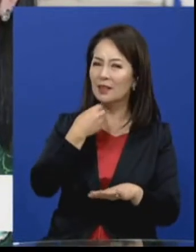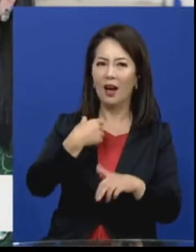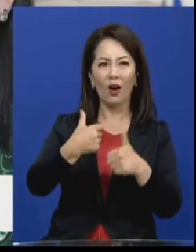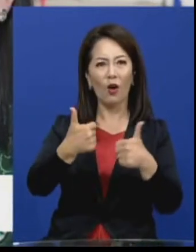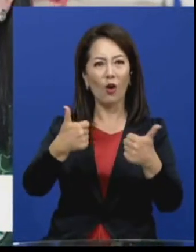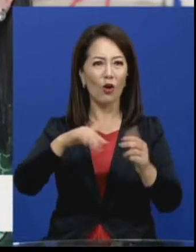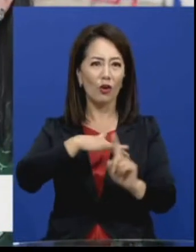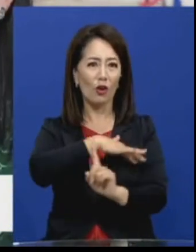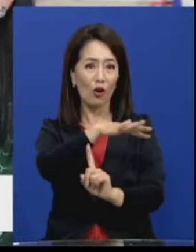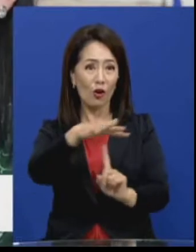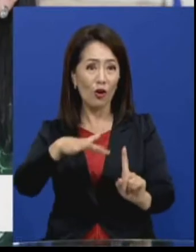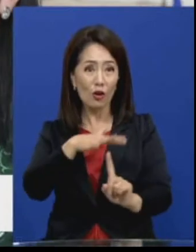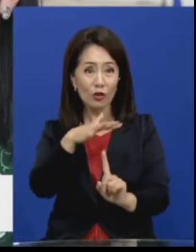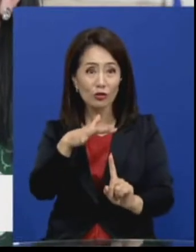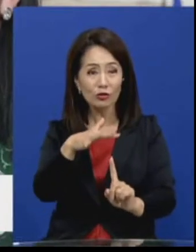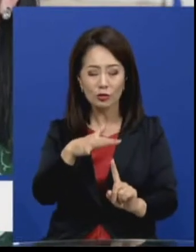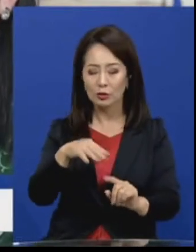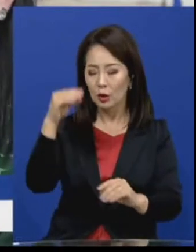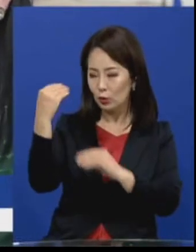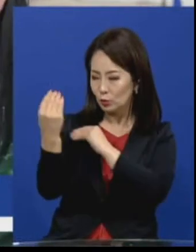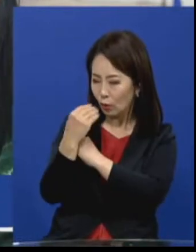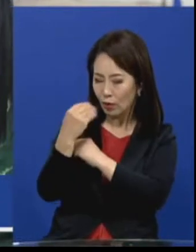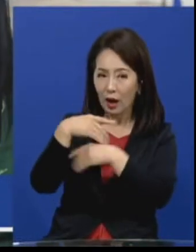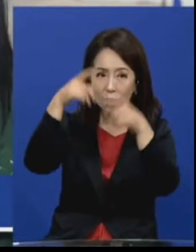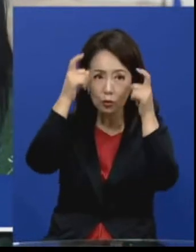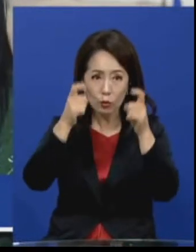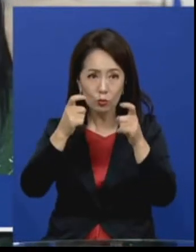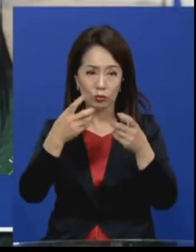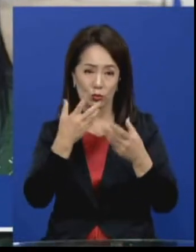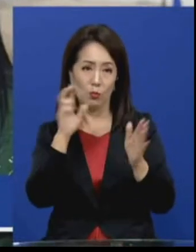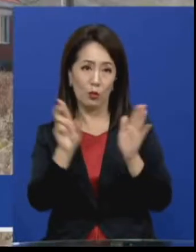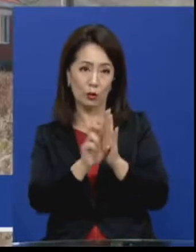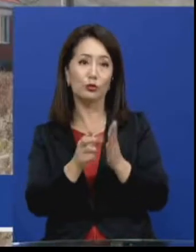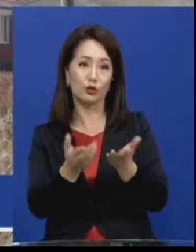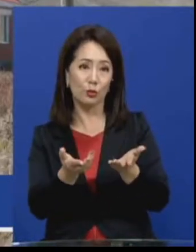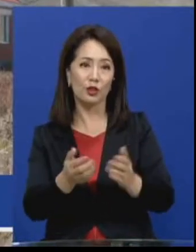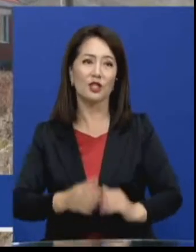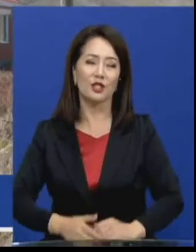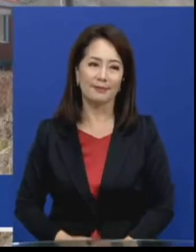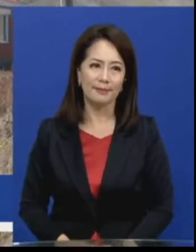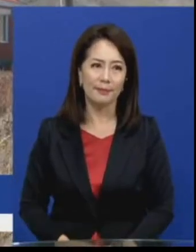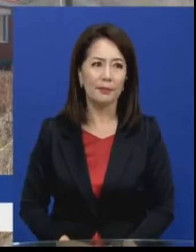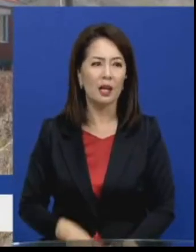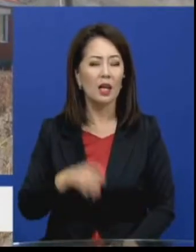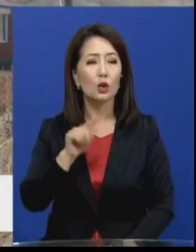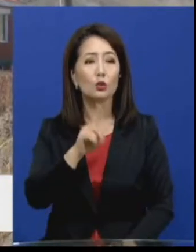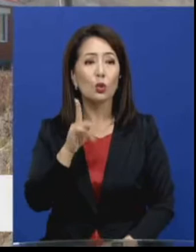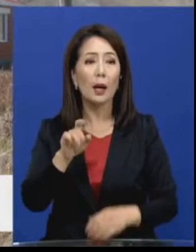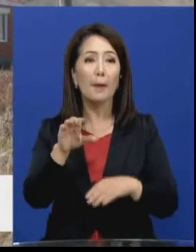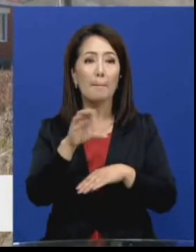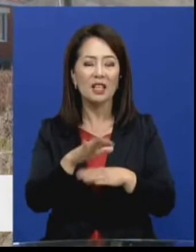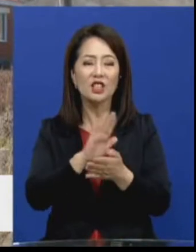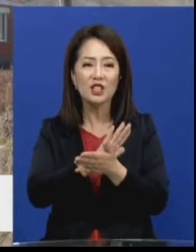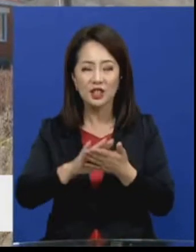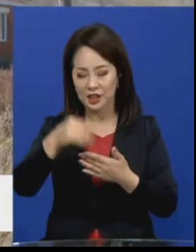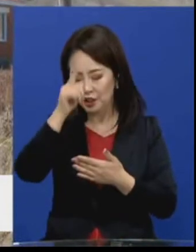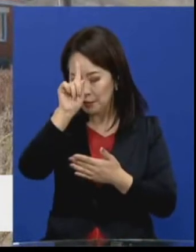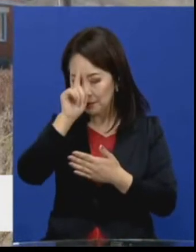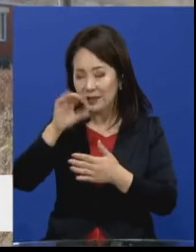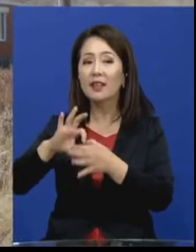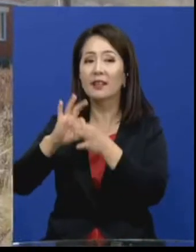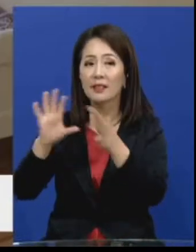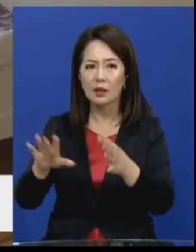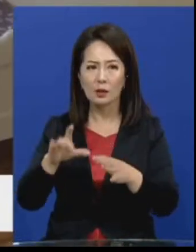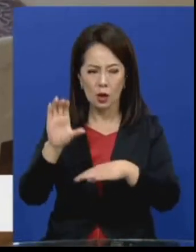сайхан одоо орчинд бол ингээд сурч хүмүжих одоо тийм боломжтой болж байна. Мөн зүрх багт шинээр хүн эмнэлэг ашиглалтанд орлоо.